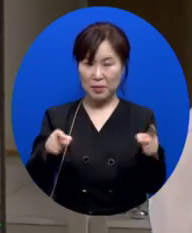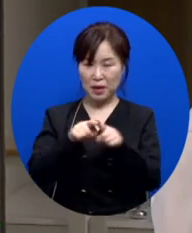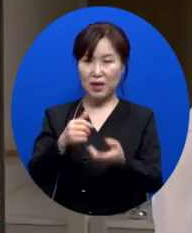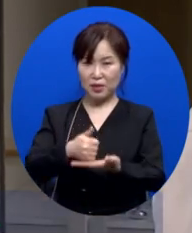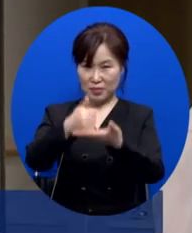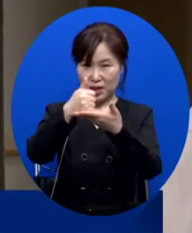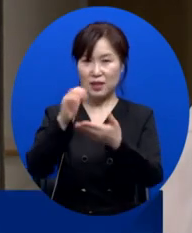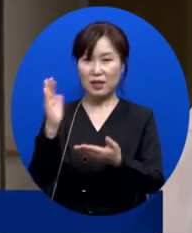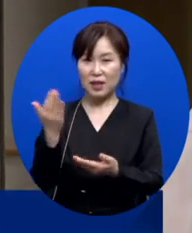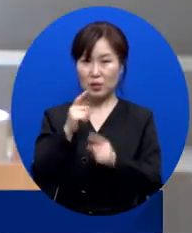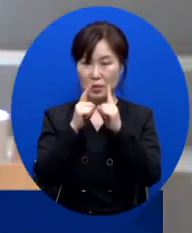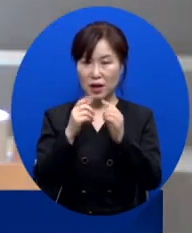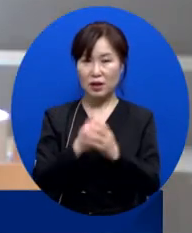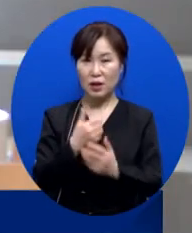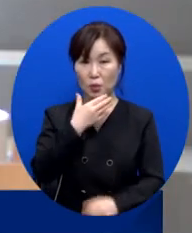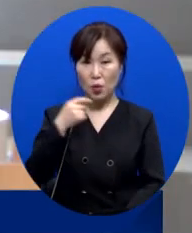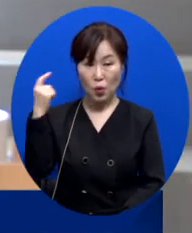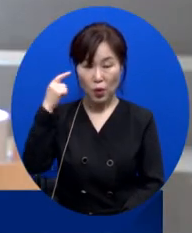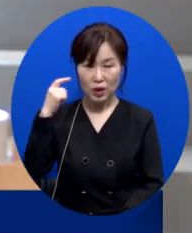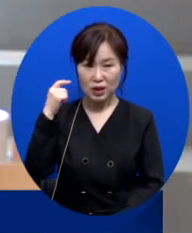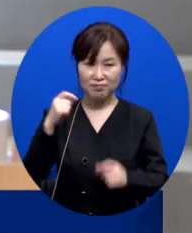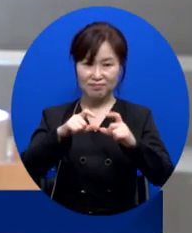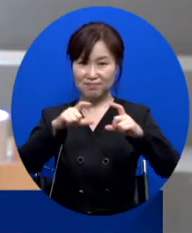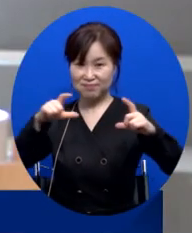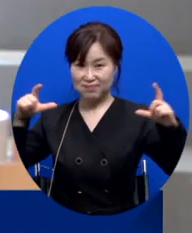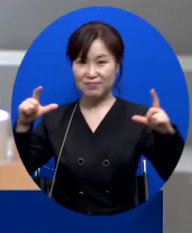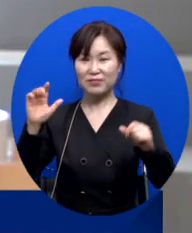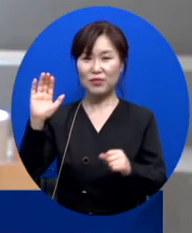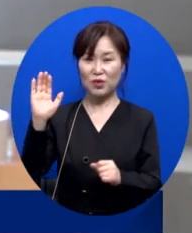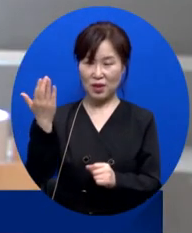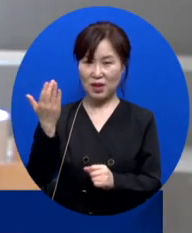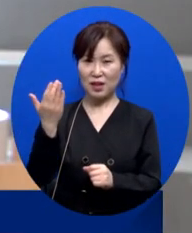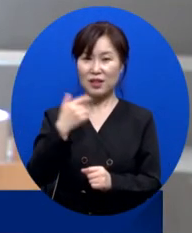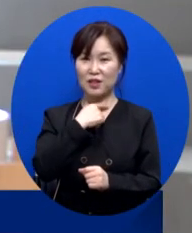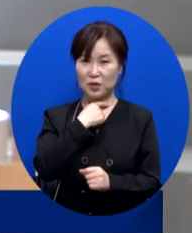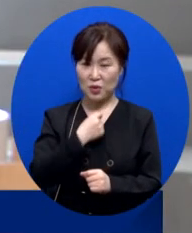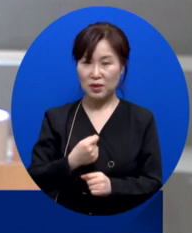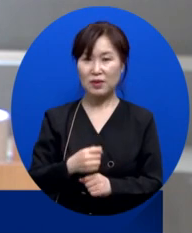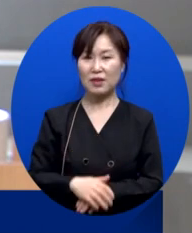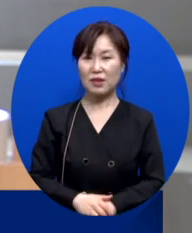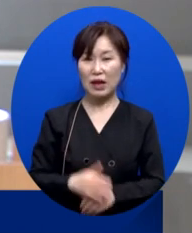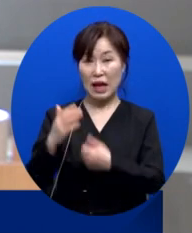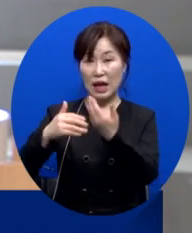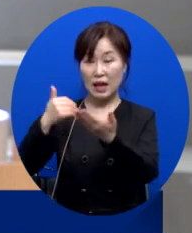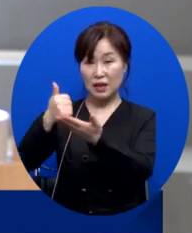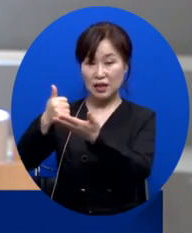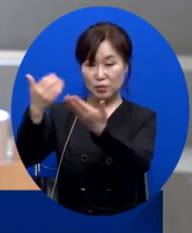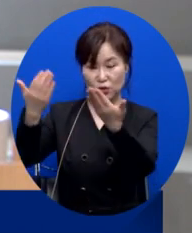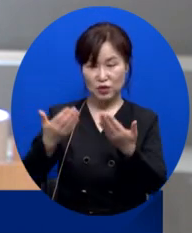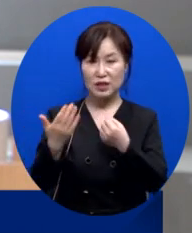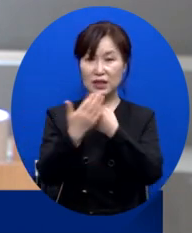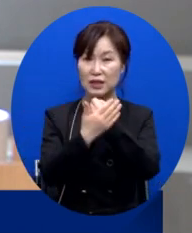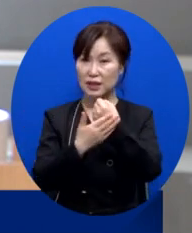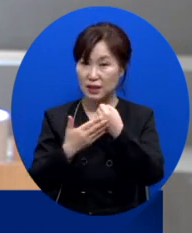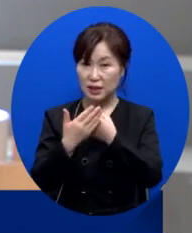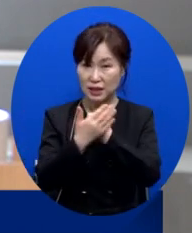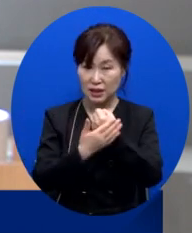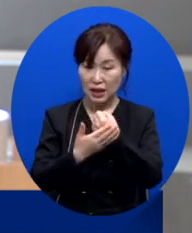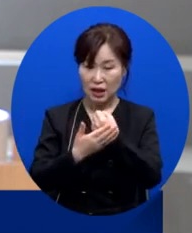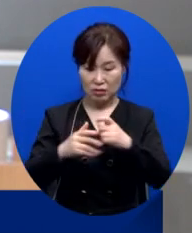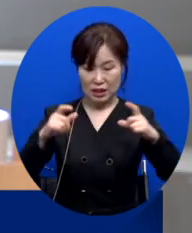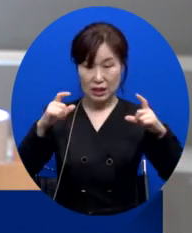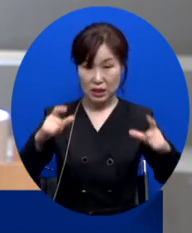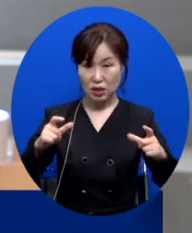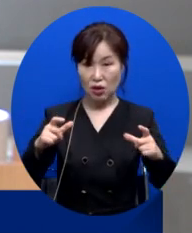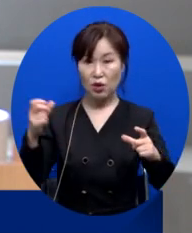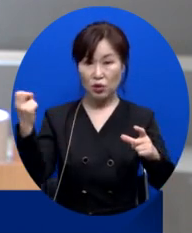무엇보다도 복음의 부위 희석해서 많이 1 나왔으면 좋겠고요 하나님께 수신 은혜를 이 지역과